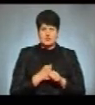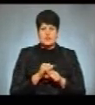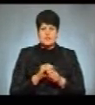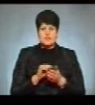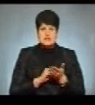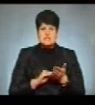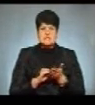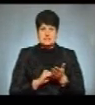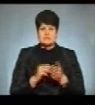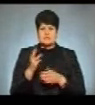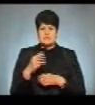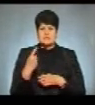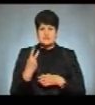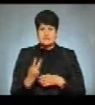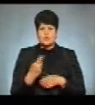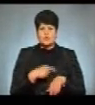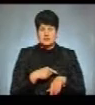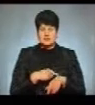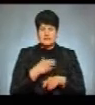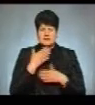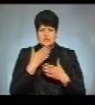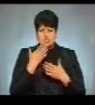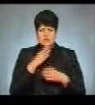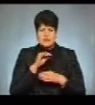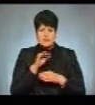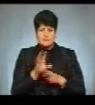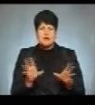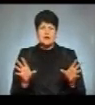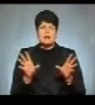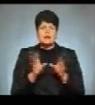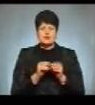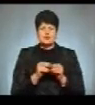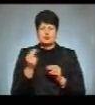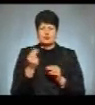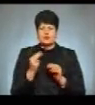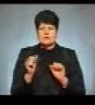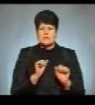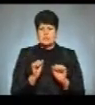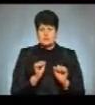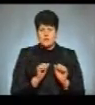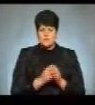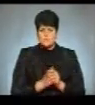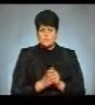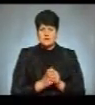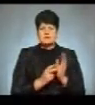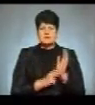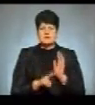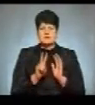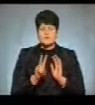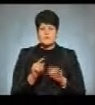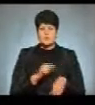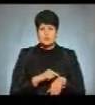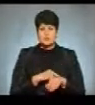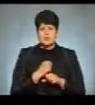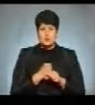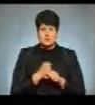записом. 32 години начитування та декламації разом з художнім керівником Надією Шамрик. За 72 години обробив